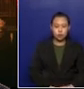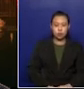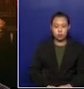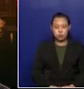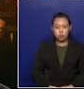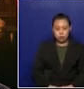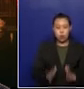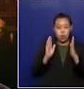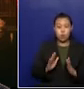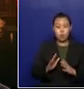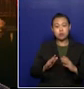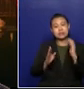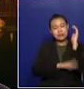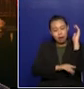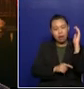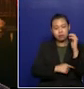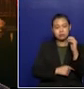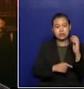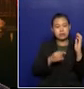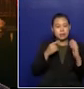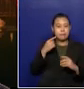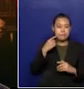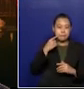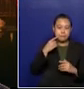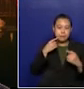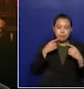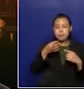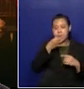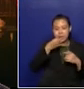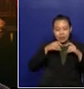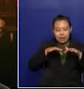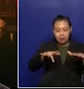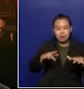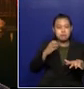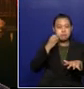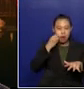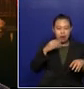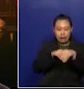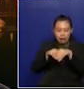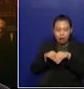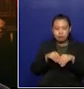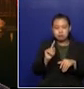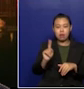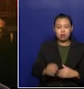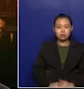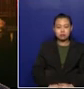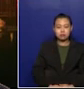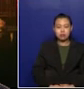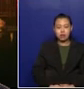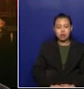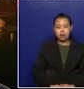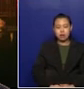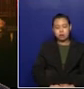าอะไรฮะแล้วคนอยู่ชายฝั่งทะเลฝากผมมาบอกว่าอะไรฮะเกิดมาในชีวิตท้องพ่อท้องแม่เข้ามาอยู่5